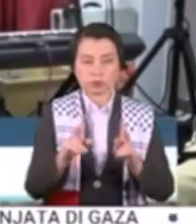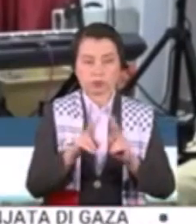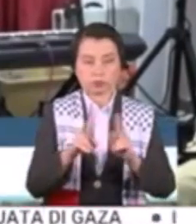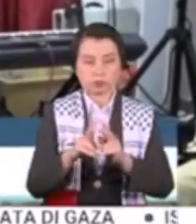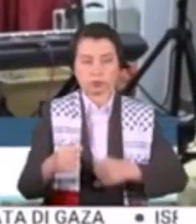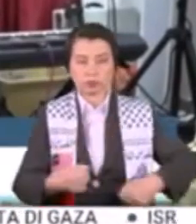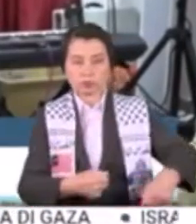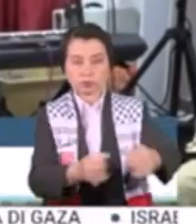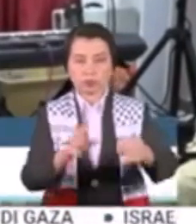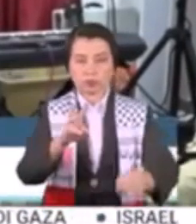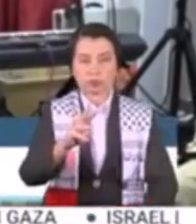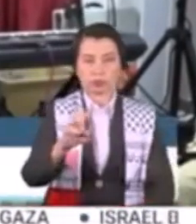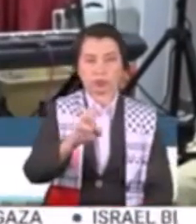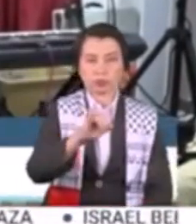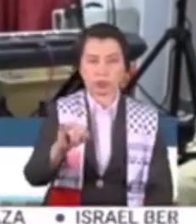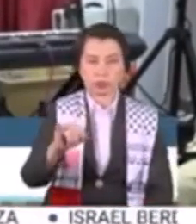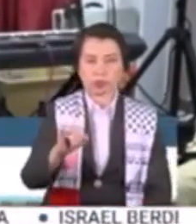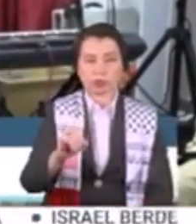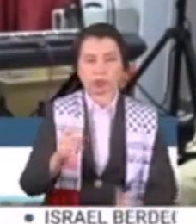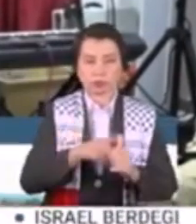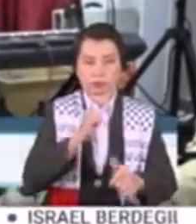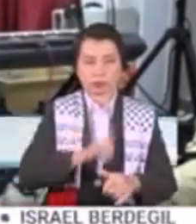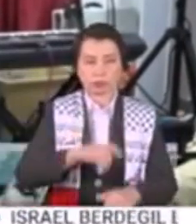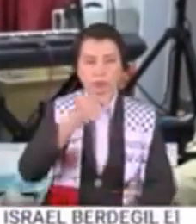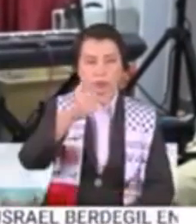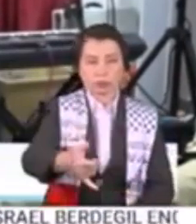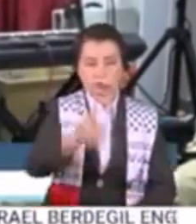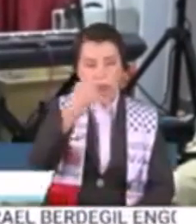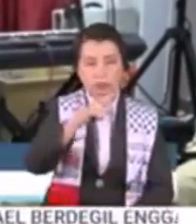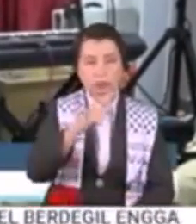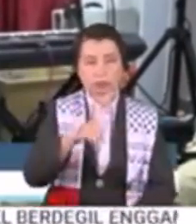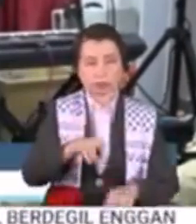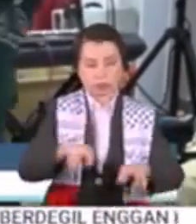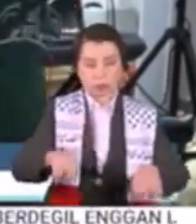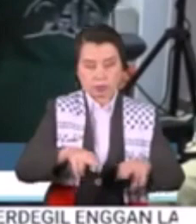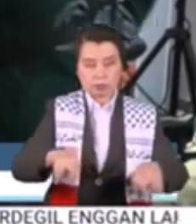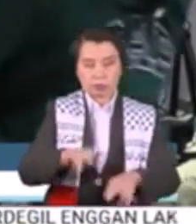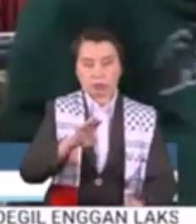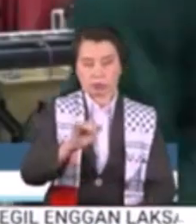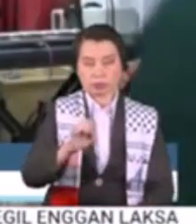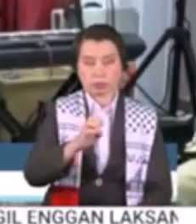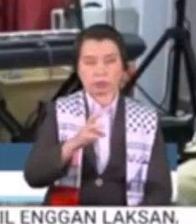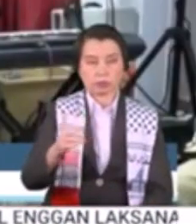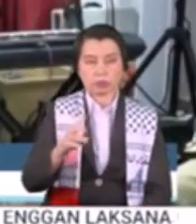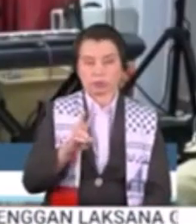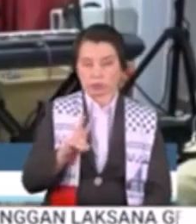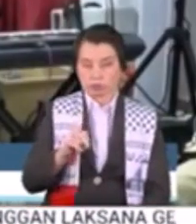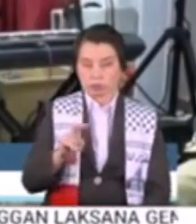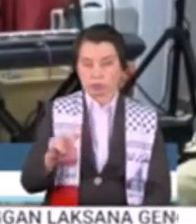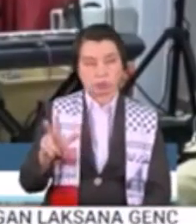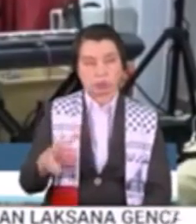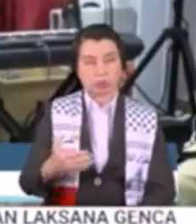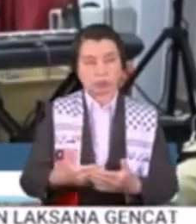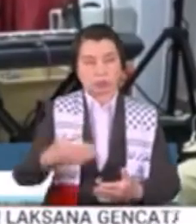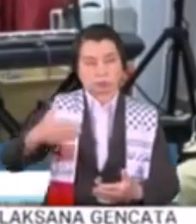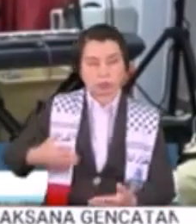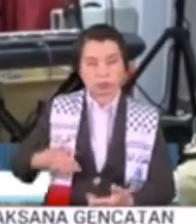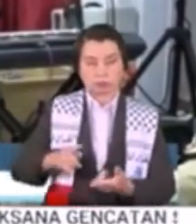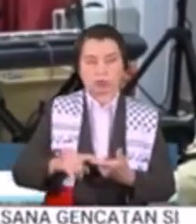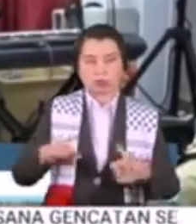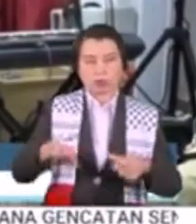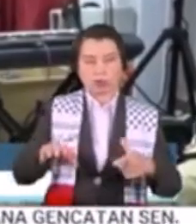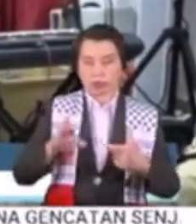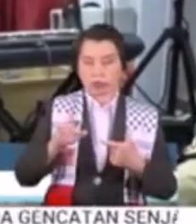untuk sebenarnya kali pertama kita turun padang untuk rakaman band untuk tahun 2023. Dan sebelum ini kita buat rakaman di RTM Angka